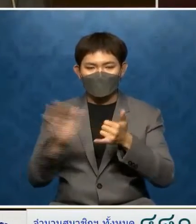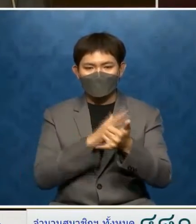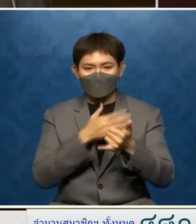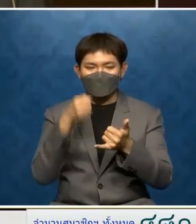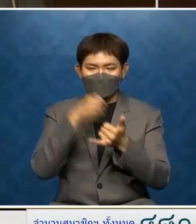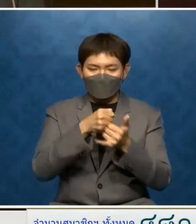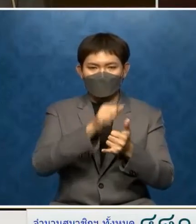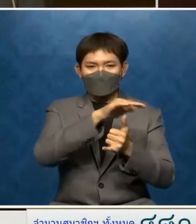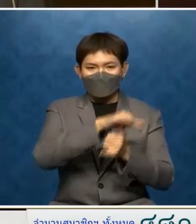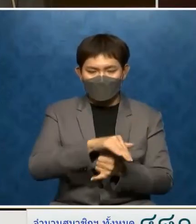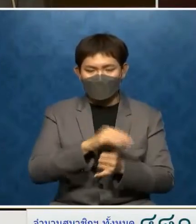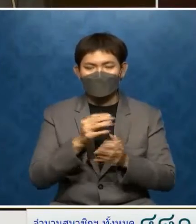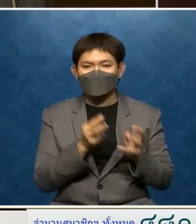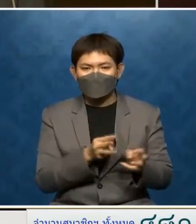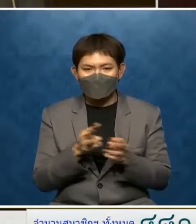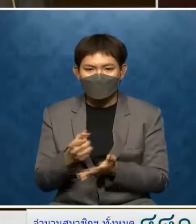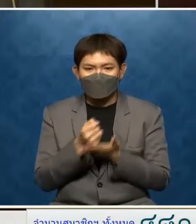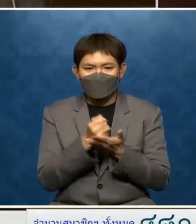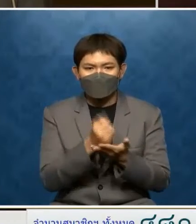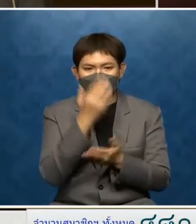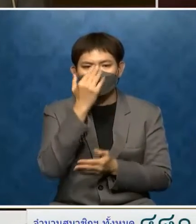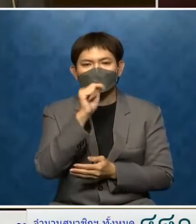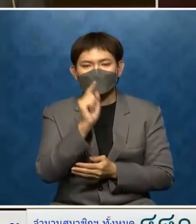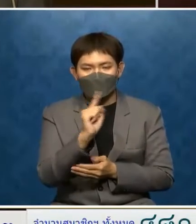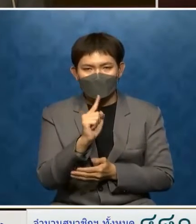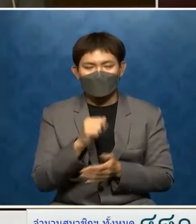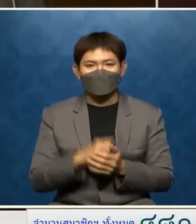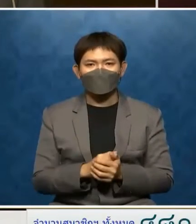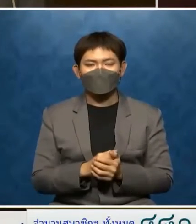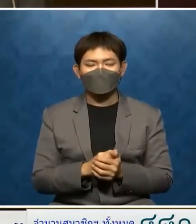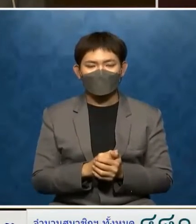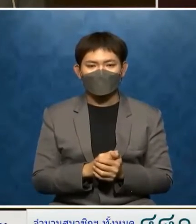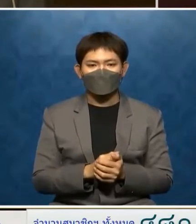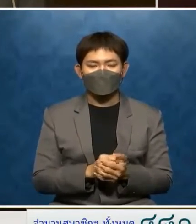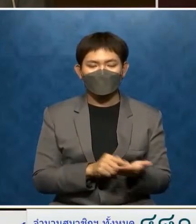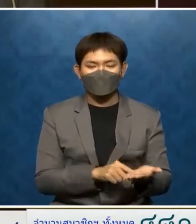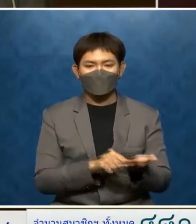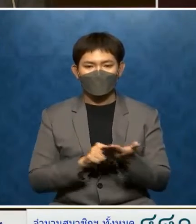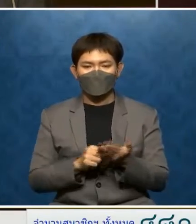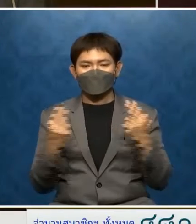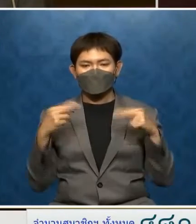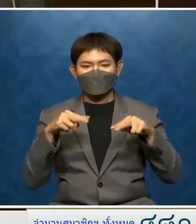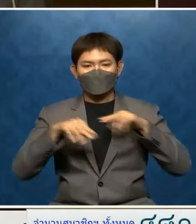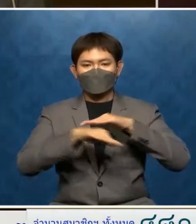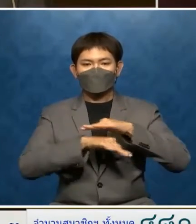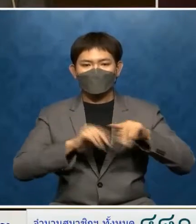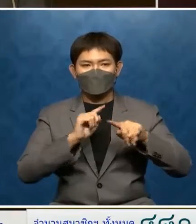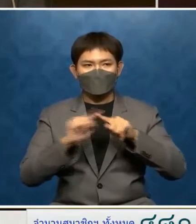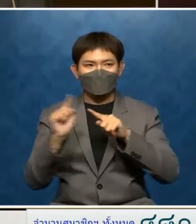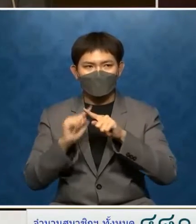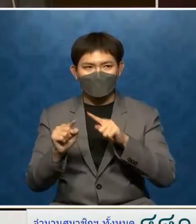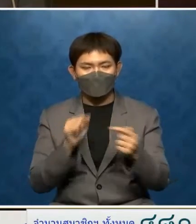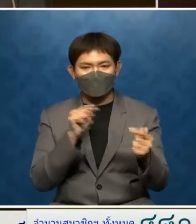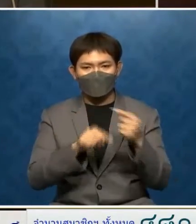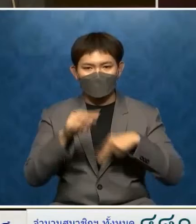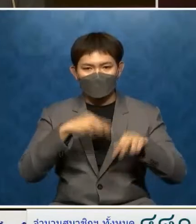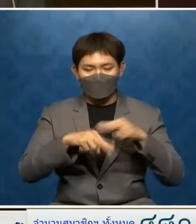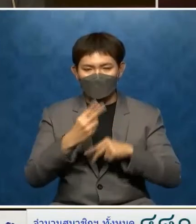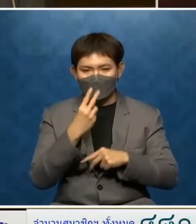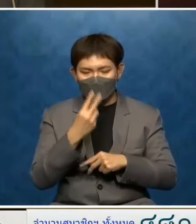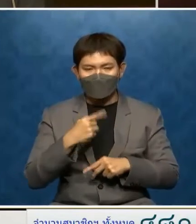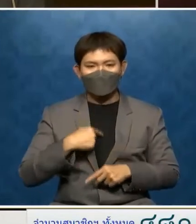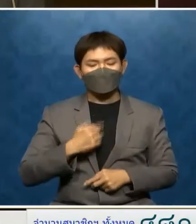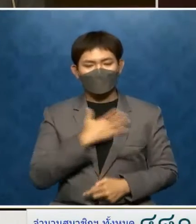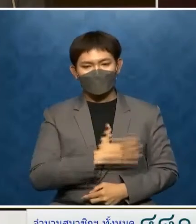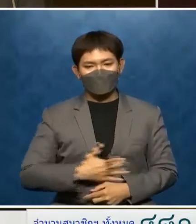เป็นแนวทางในการช่วยเหลือ เพื่อถูกซ้อมธอรอมารนและสามารถนำเสนอพยาณห passengers อันเกิดจากไดรบกปาชเจ